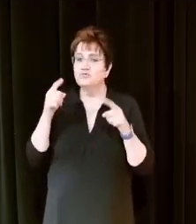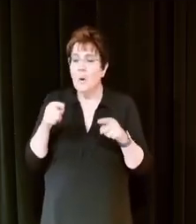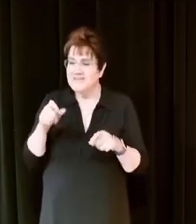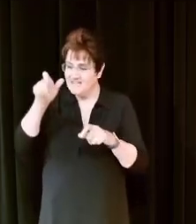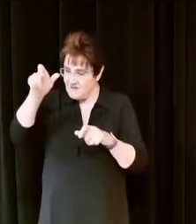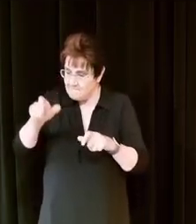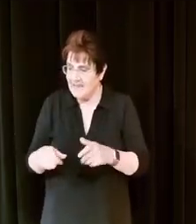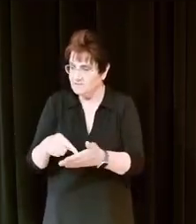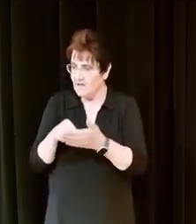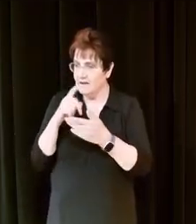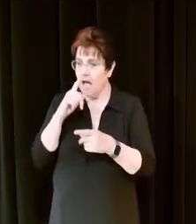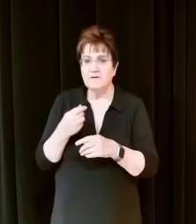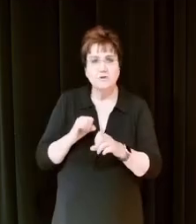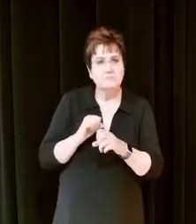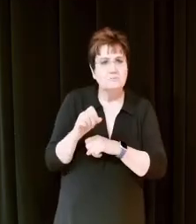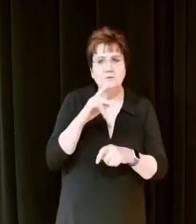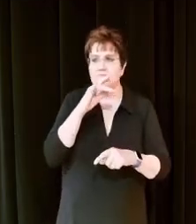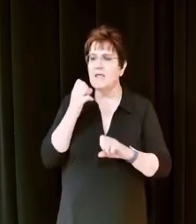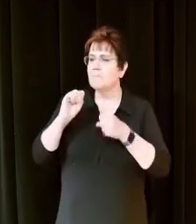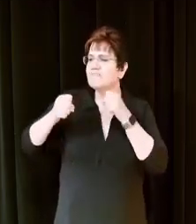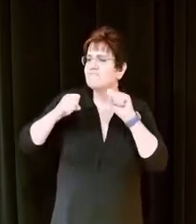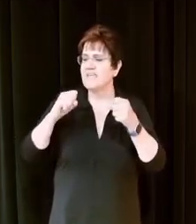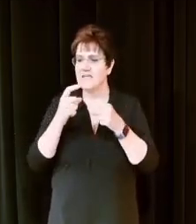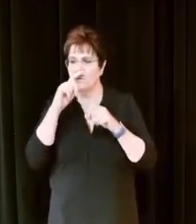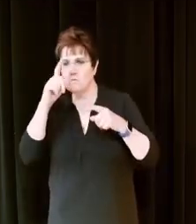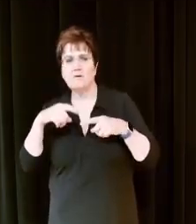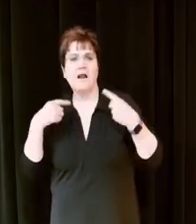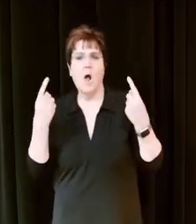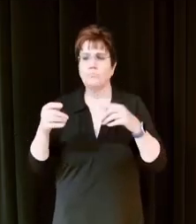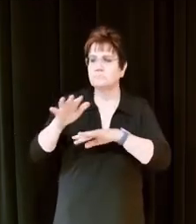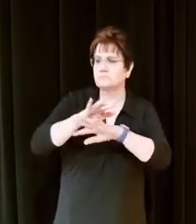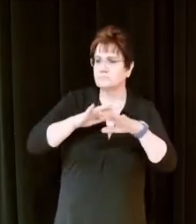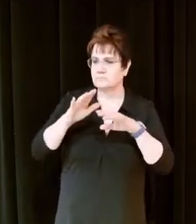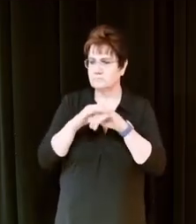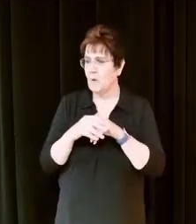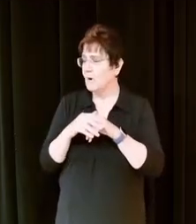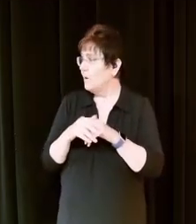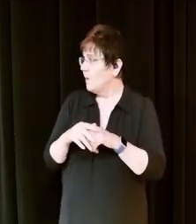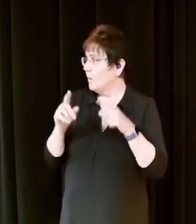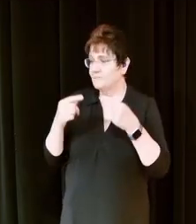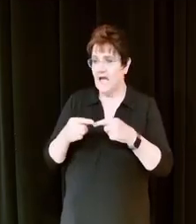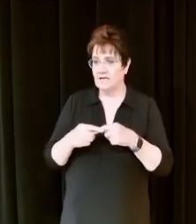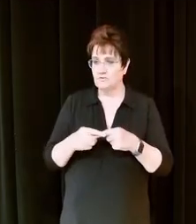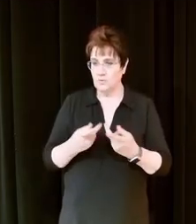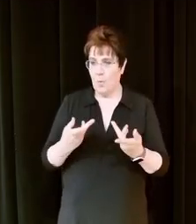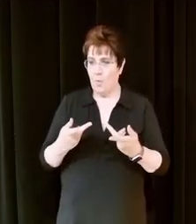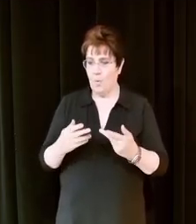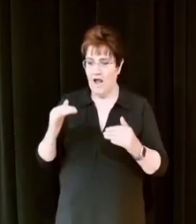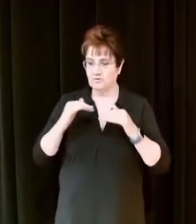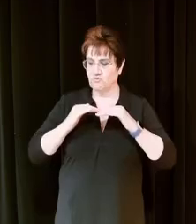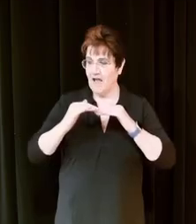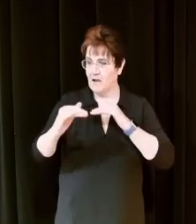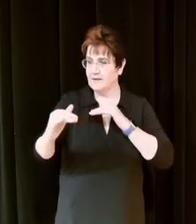ganz viel mit Bewegung und Raum zu tun. Sie sehen auch, es ist in die Senkrechte gegangen, raus aus der Waagerechten. Und das hat sie